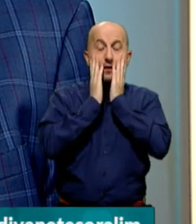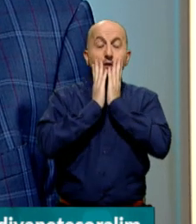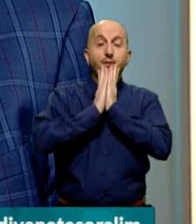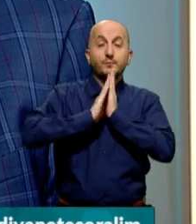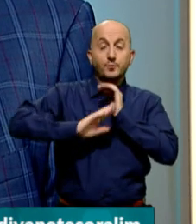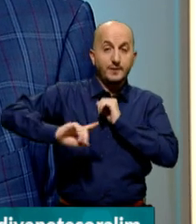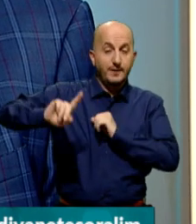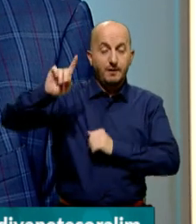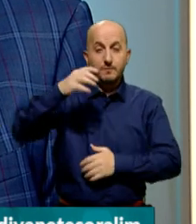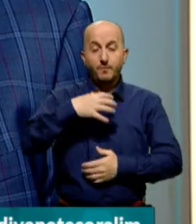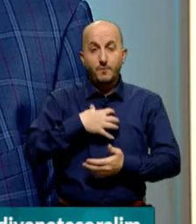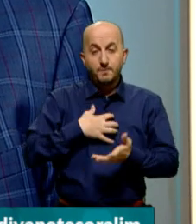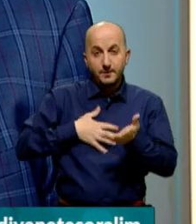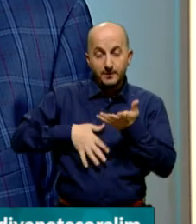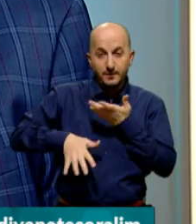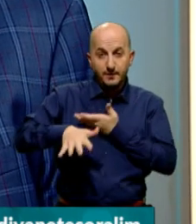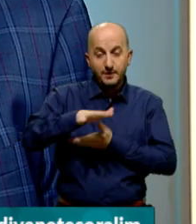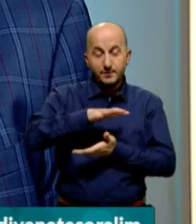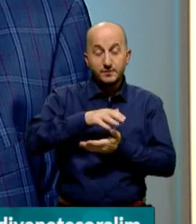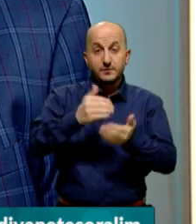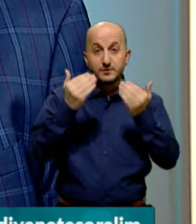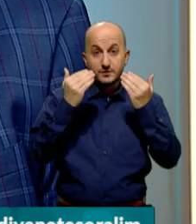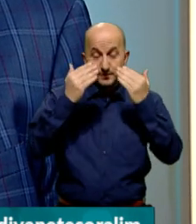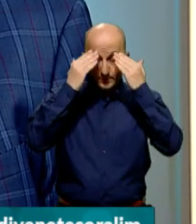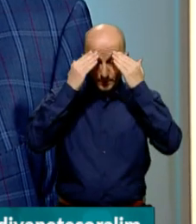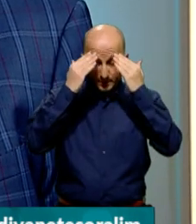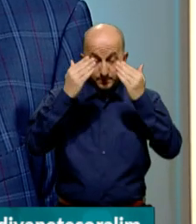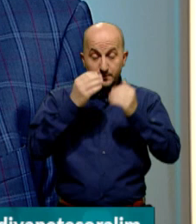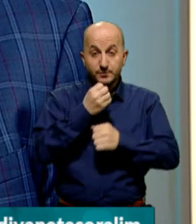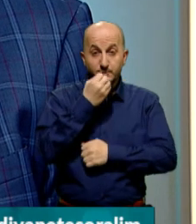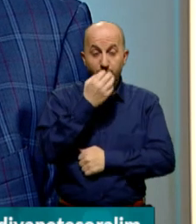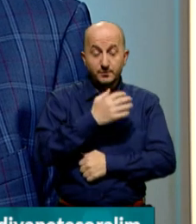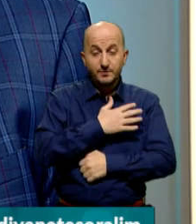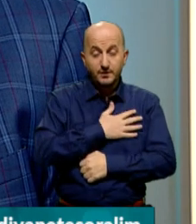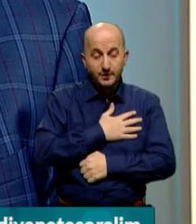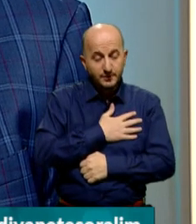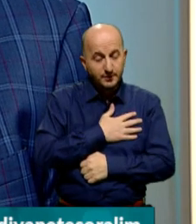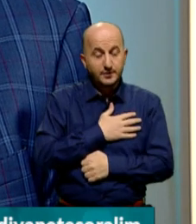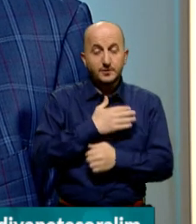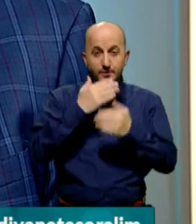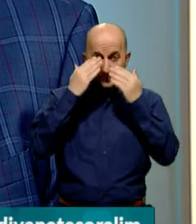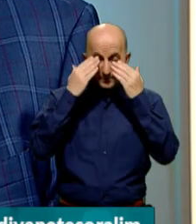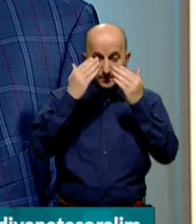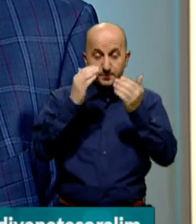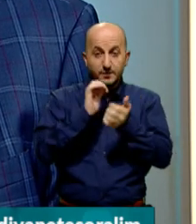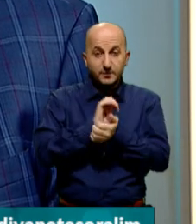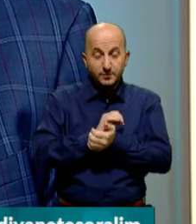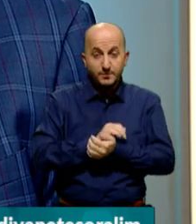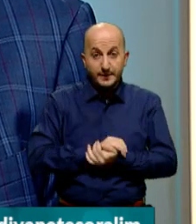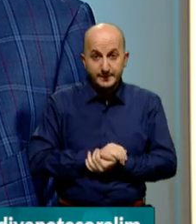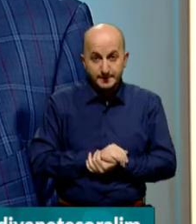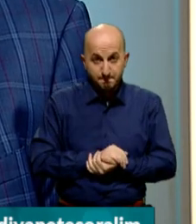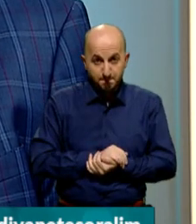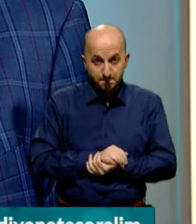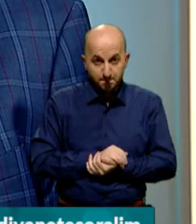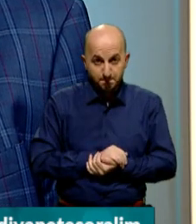Elhamdülillahi Rabbil Alemin. Esselatu vesselamu ala Resulina Muhammedin ve ala alihi ve sahbihi